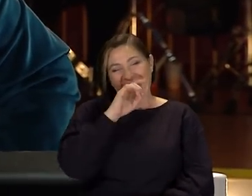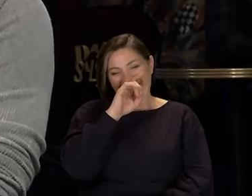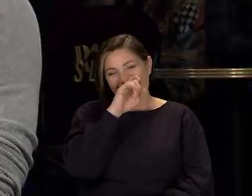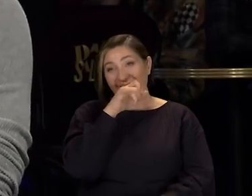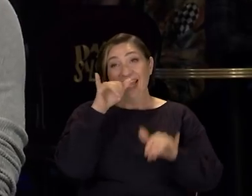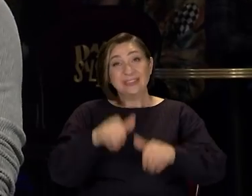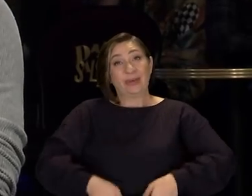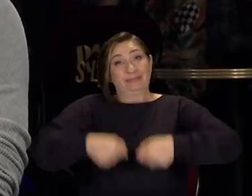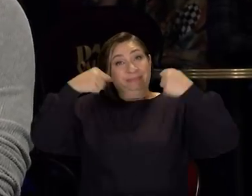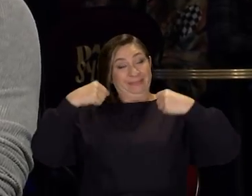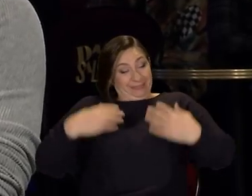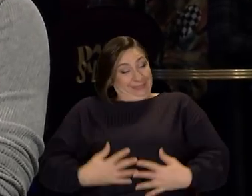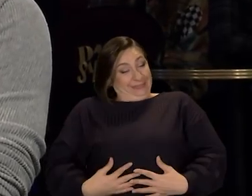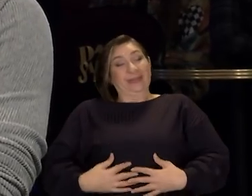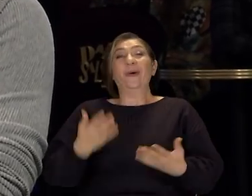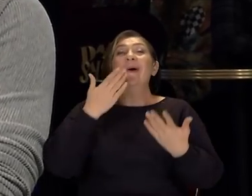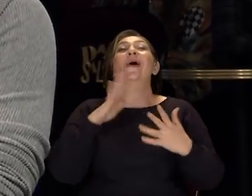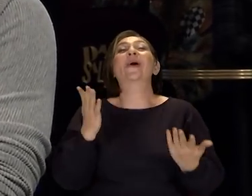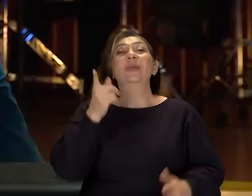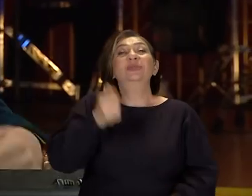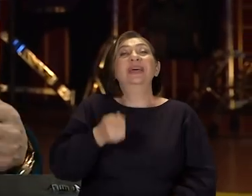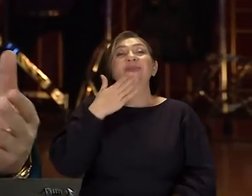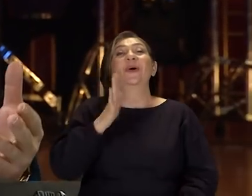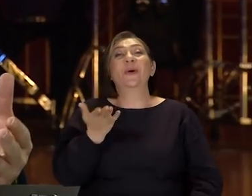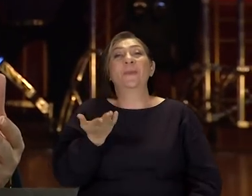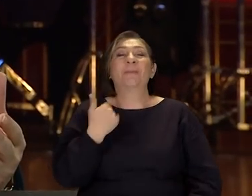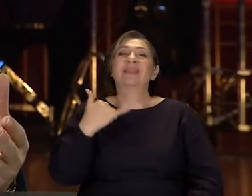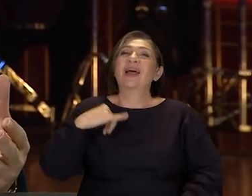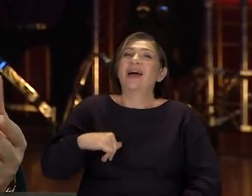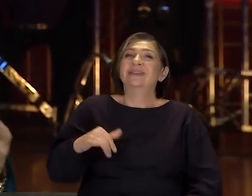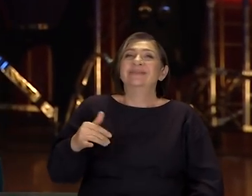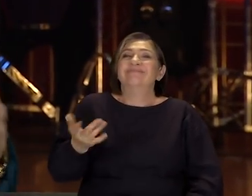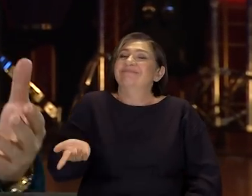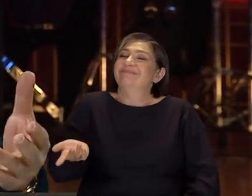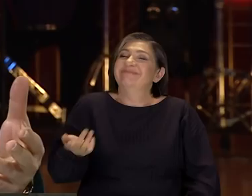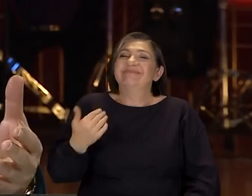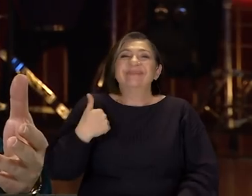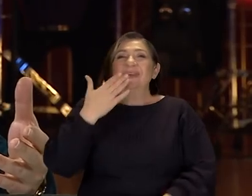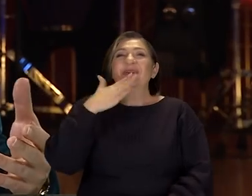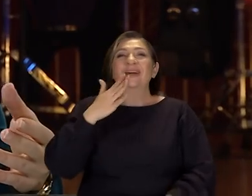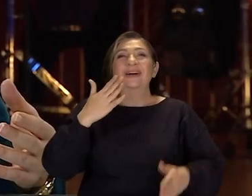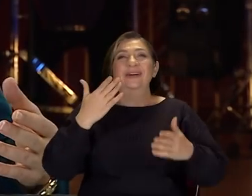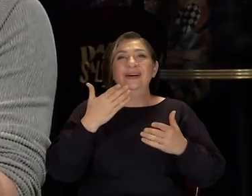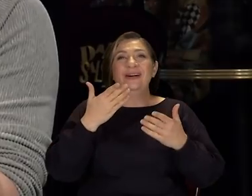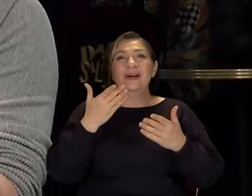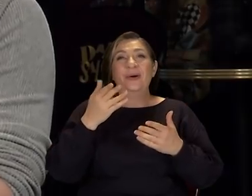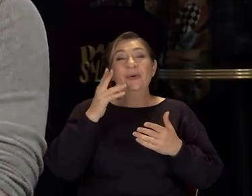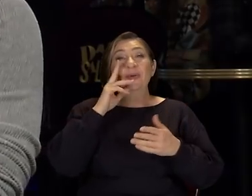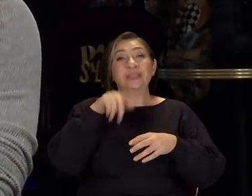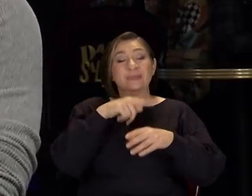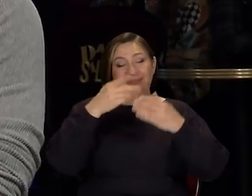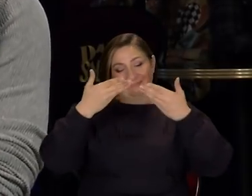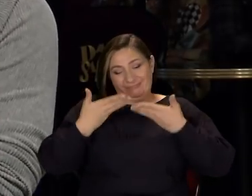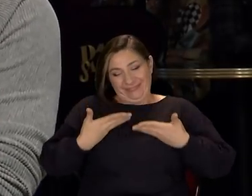her zaman aynı şey olur. Öyle bir şart yok. Mesela ben de rahat. Ben de yap aynı. Aşağı doğru gidiyormuş ya sen daha son zaman. Ben her